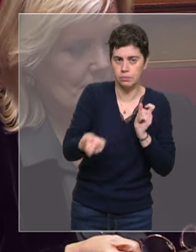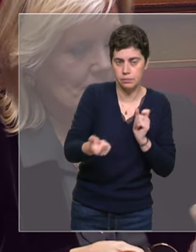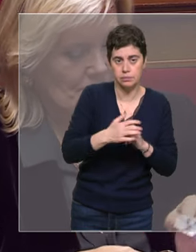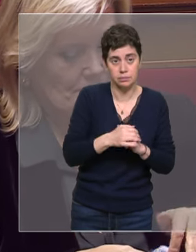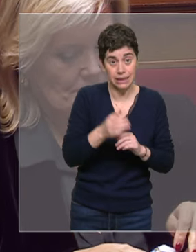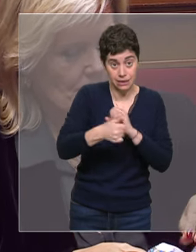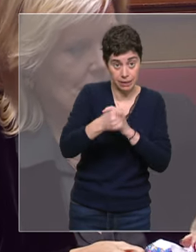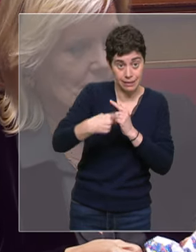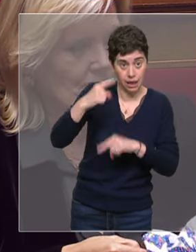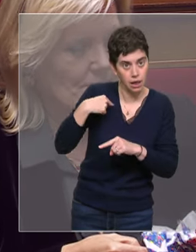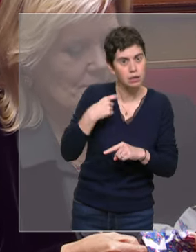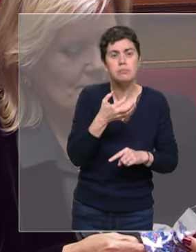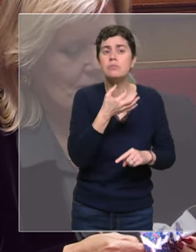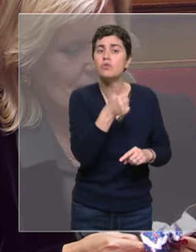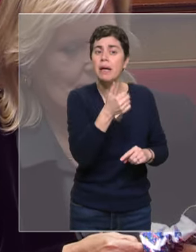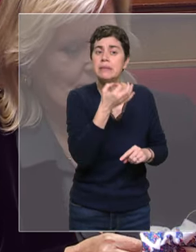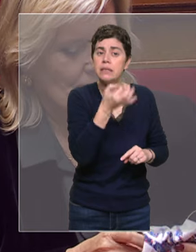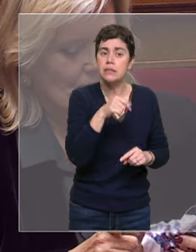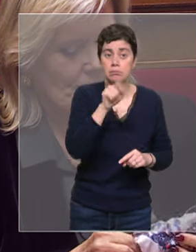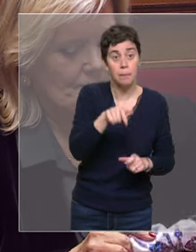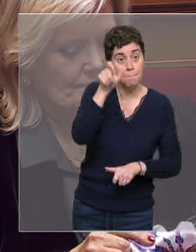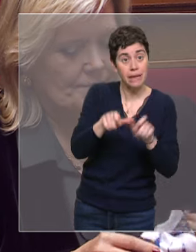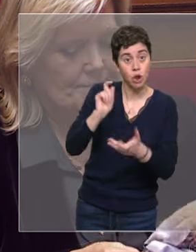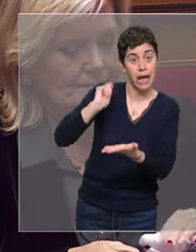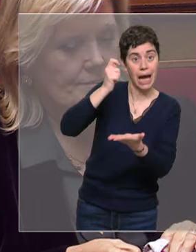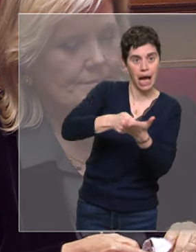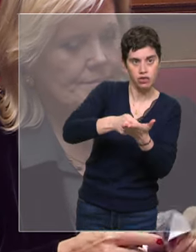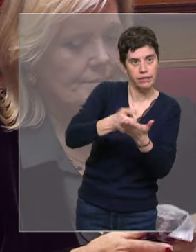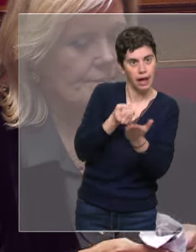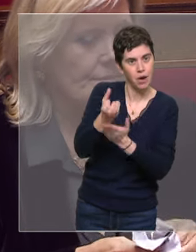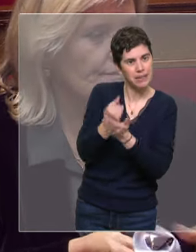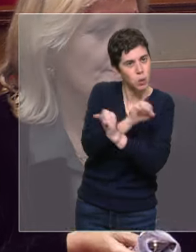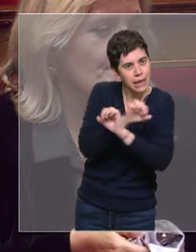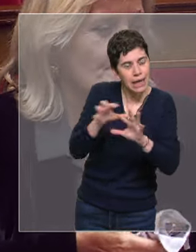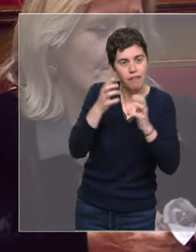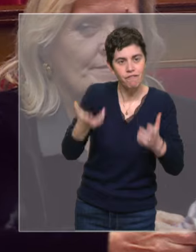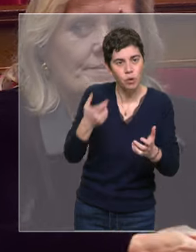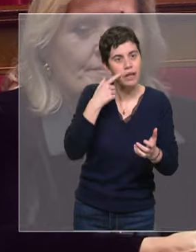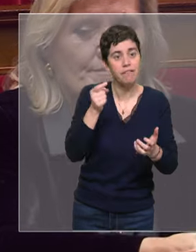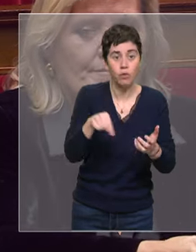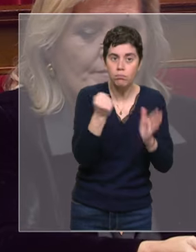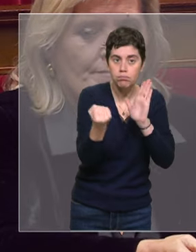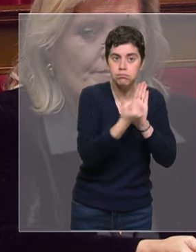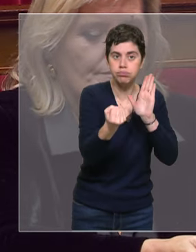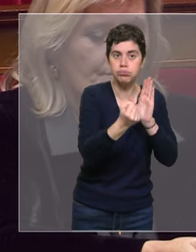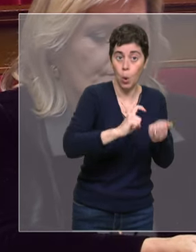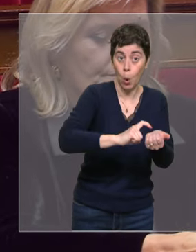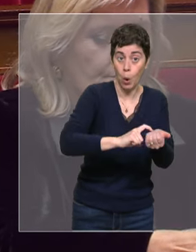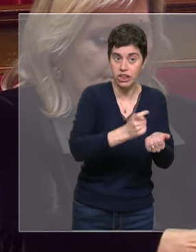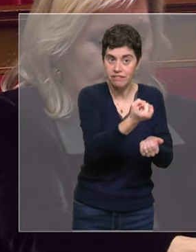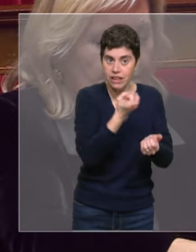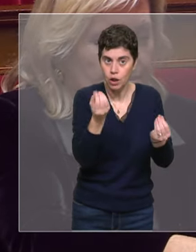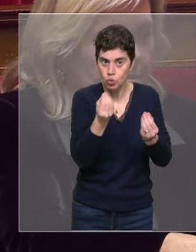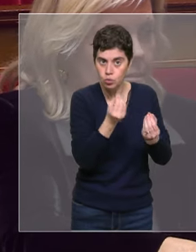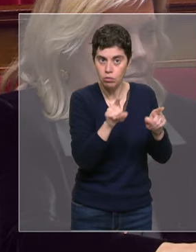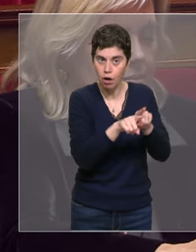renforcer la qualité de l'information donnée aux consommateurs et la mise en place d'un origine score. Pourriez-vous, madame, revenir sur